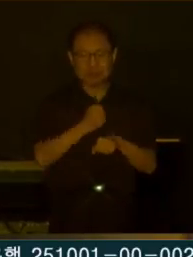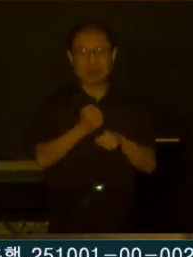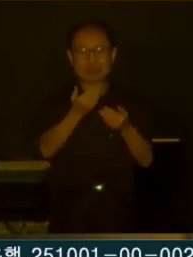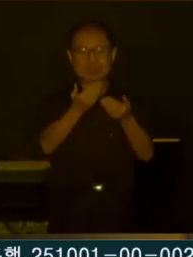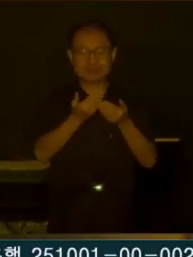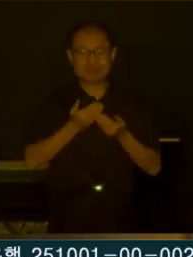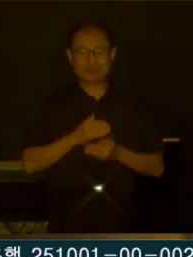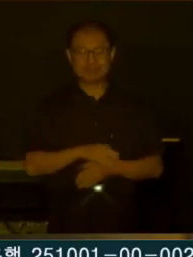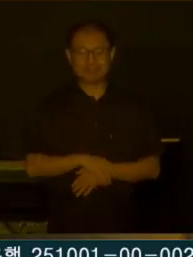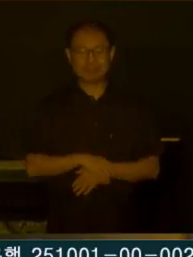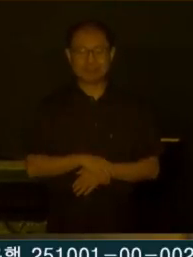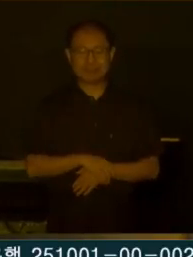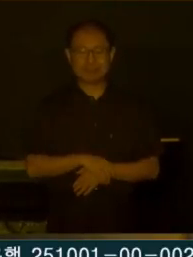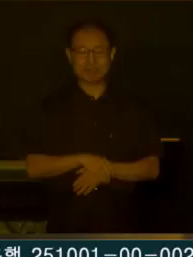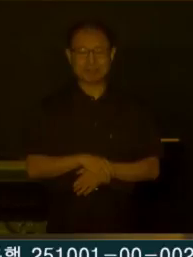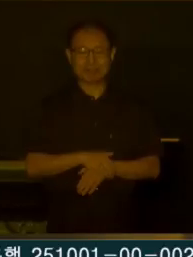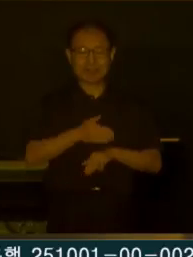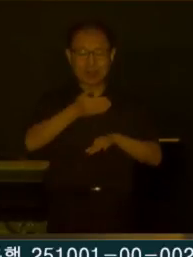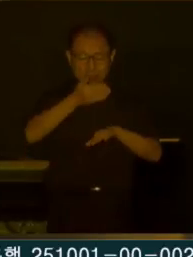해주셨습니다.